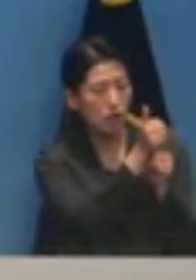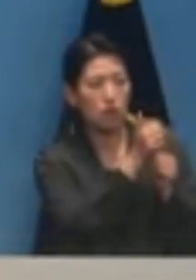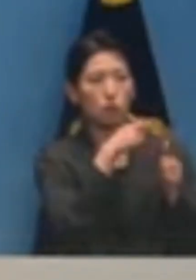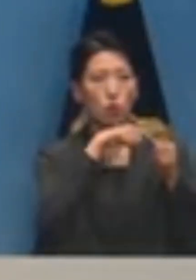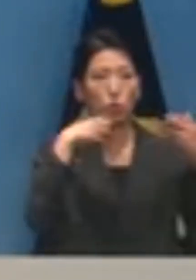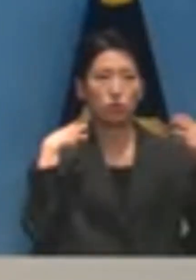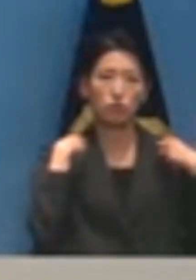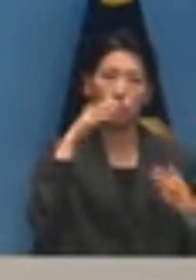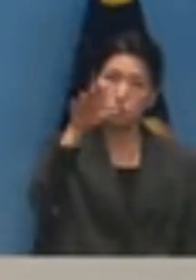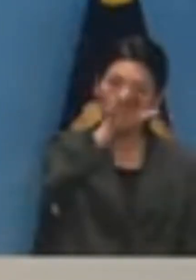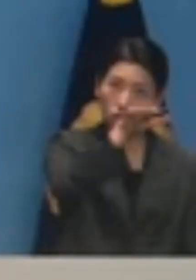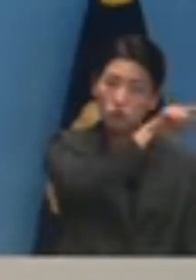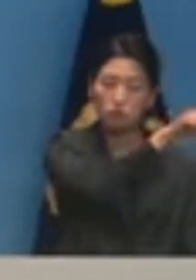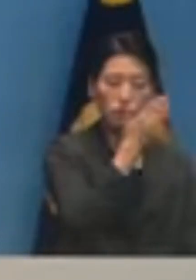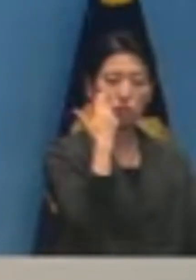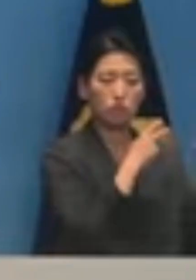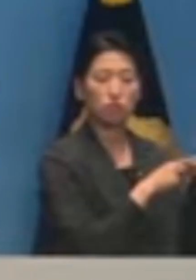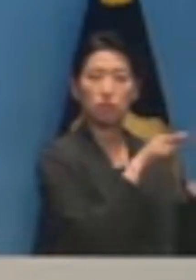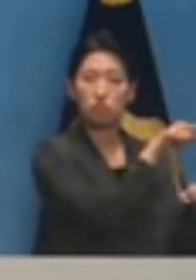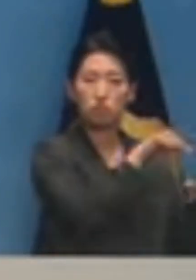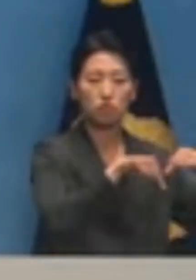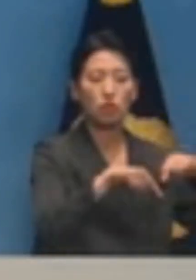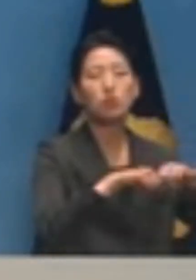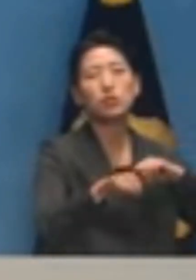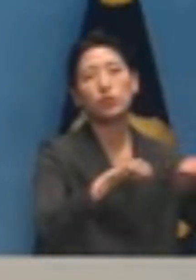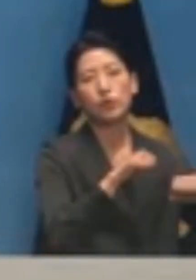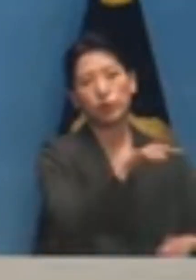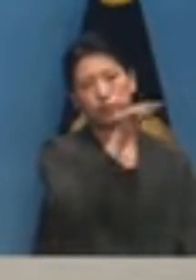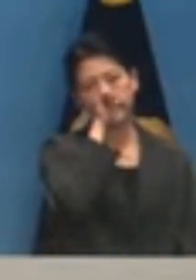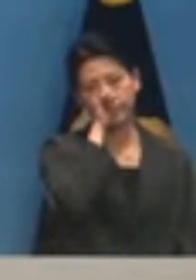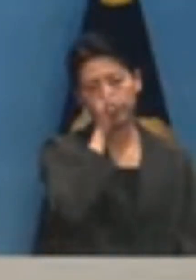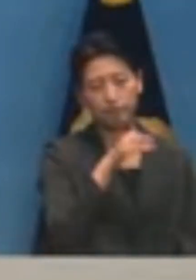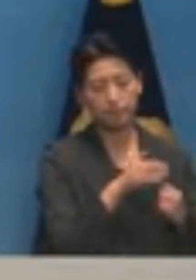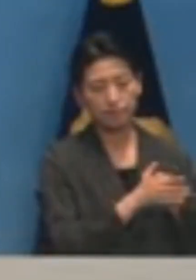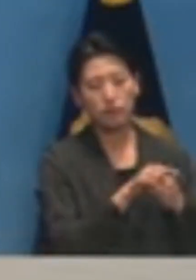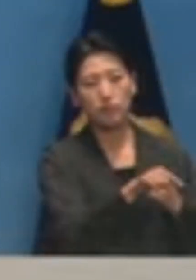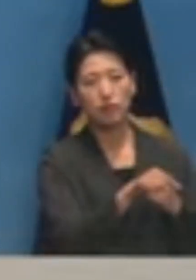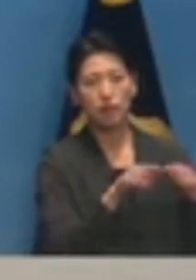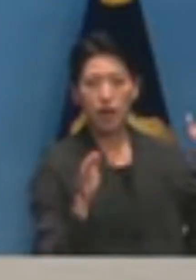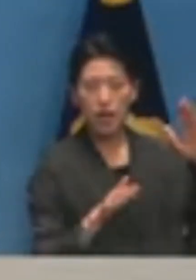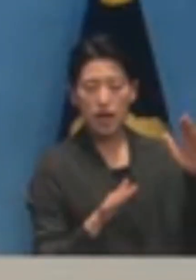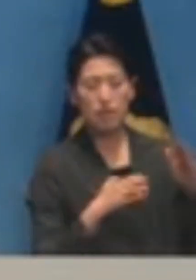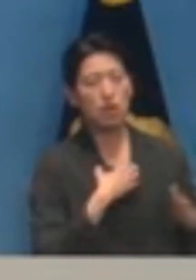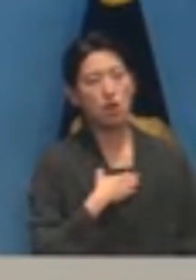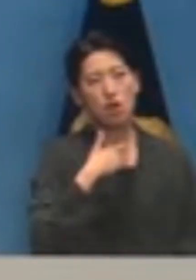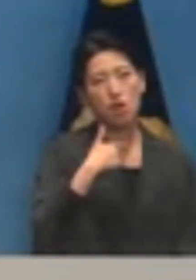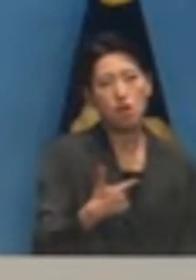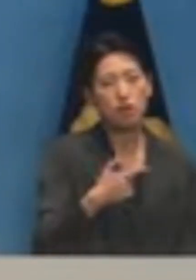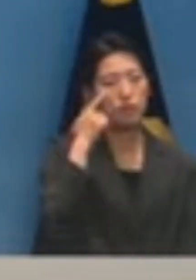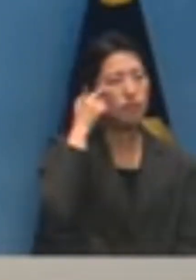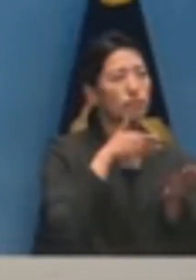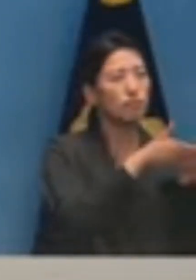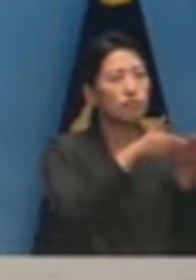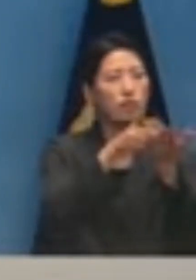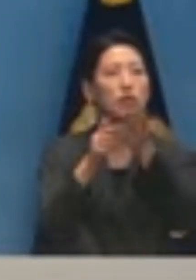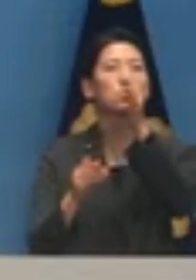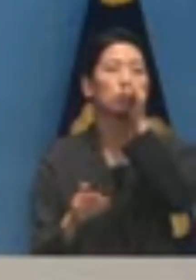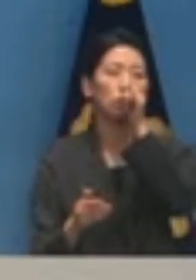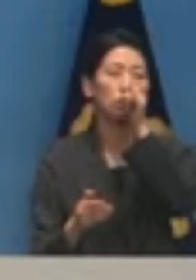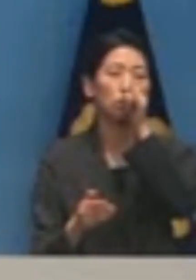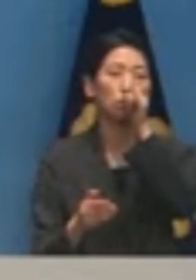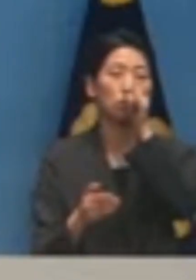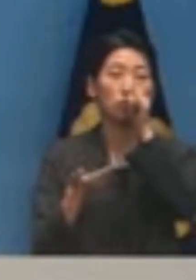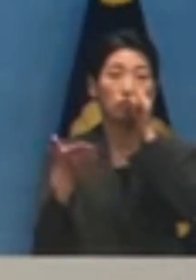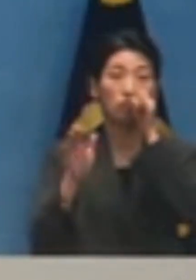교육청에 이런 부분에 대해 알리고 시정을 할 수 있었습니다. 그러나 이재명 대선 후보의 교사의 정치활동을